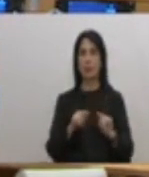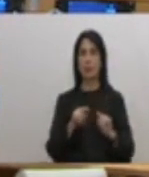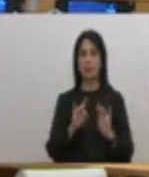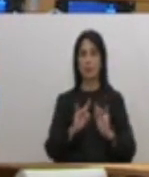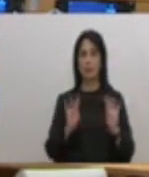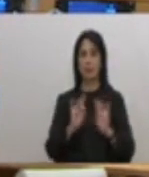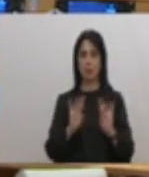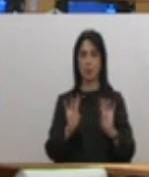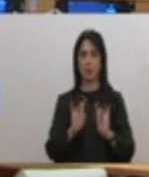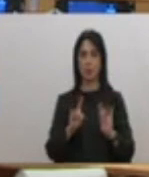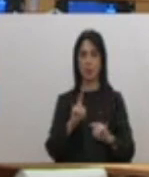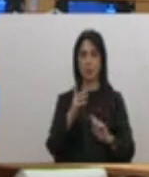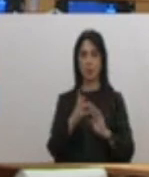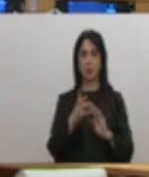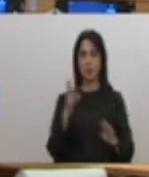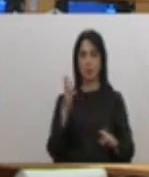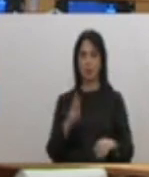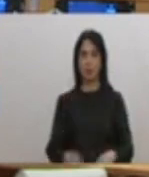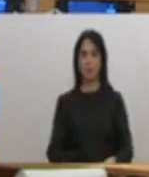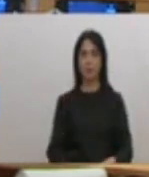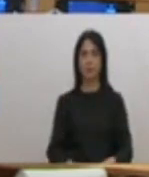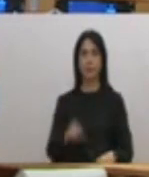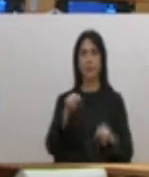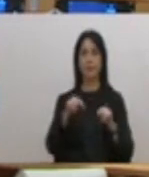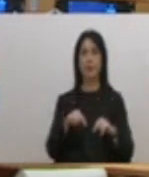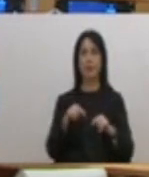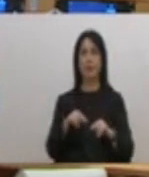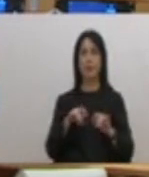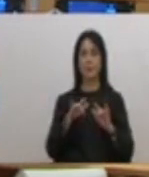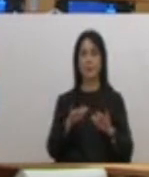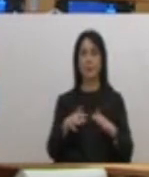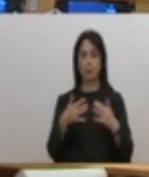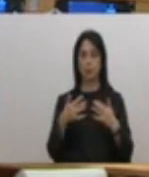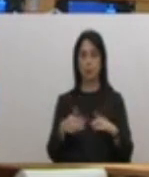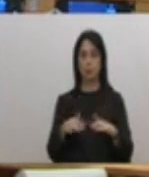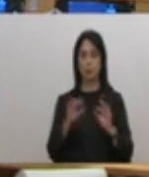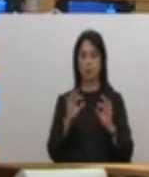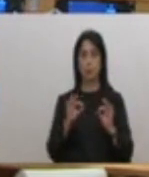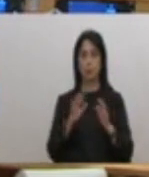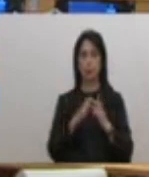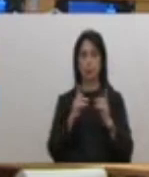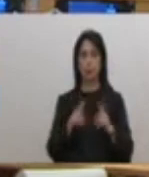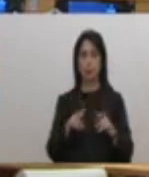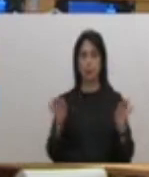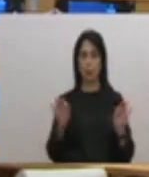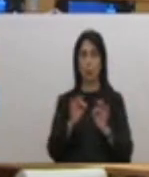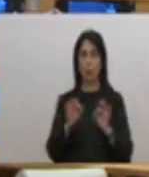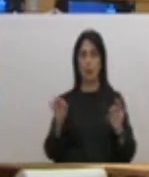გააჟღერა. პირველ რიგში აქ მიდის უკვე მართლაც შეთანხმებული და